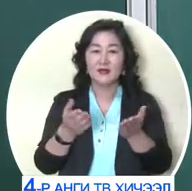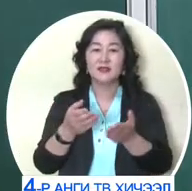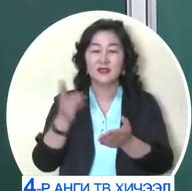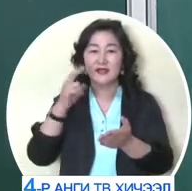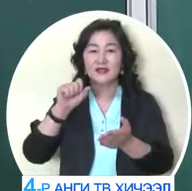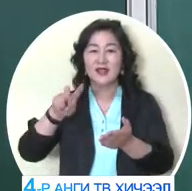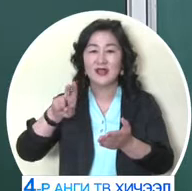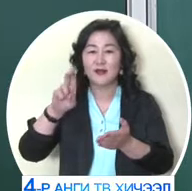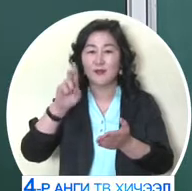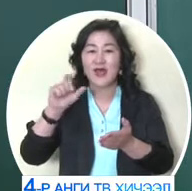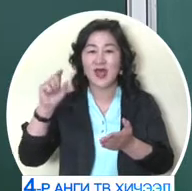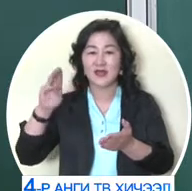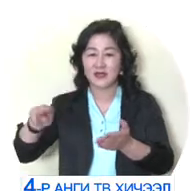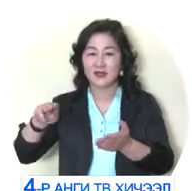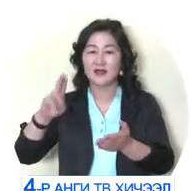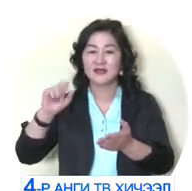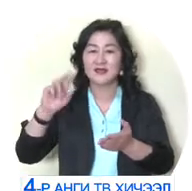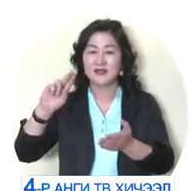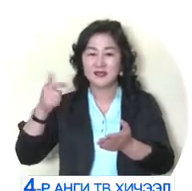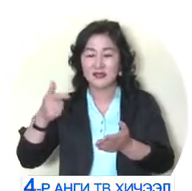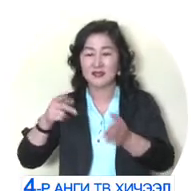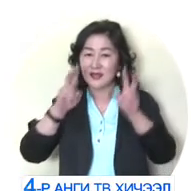удаа давтан уншаарай.